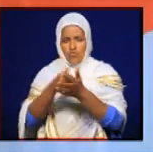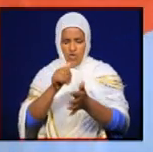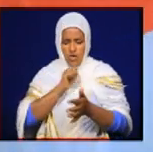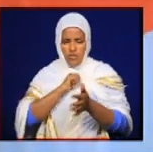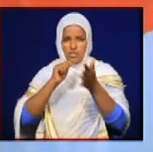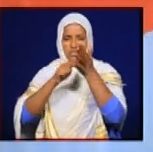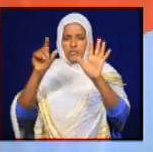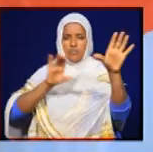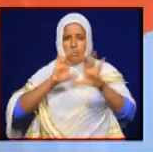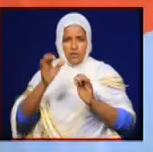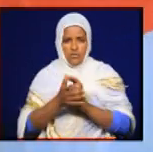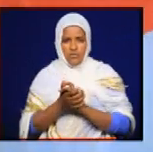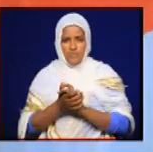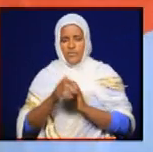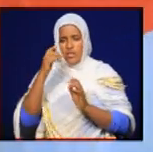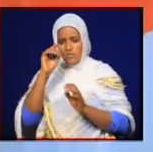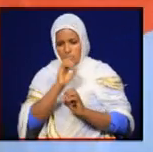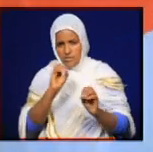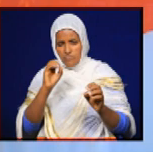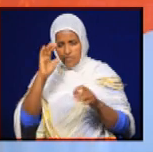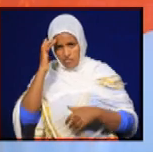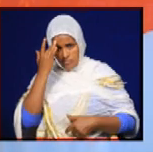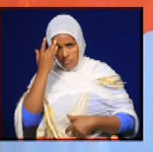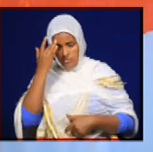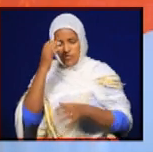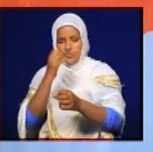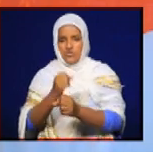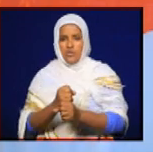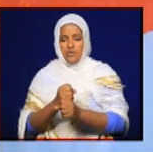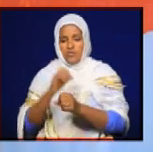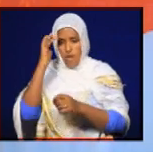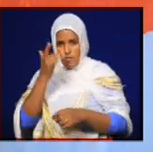የምገልጠው አንዳች መምጄ ታምም ያለውኝ ስል